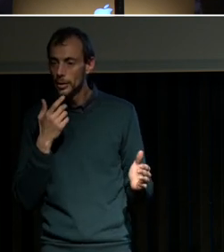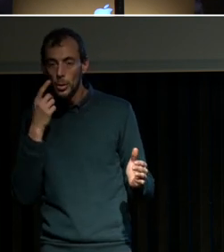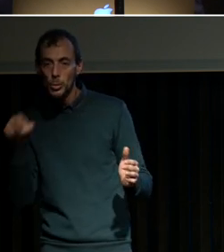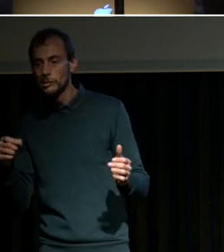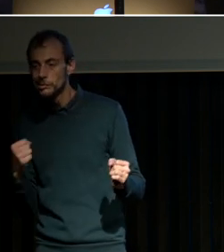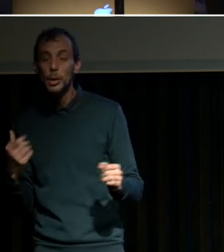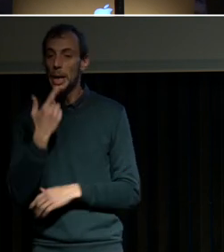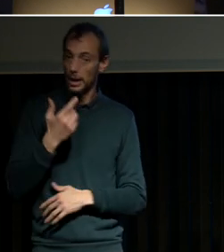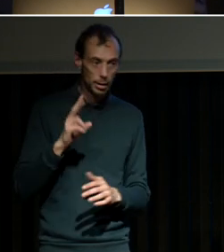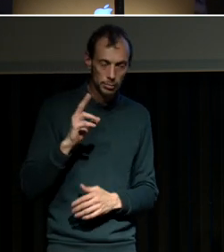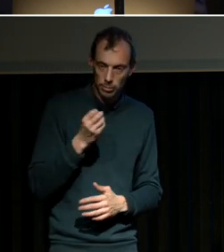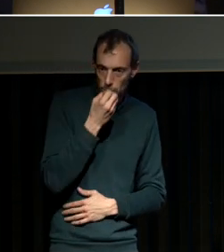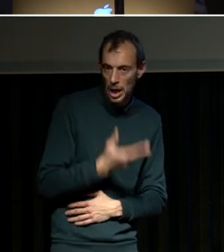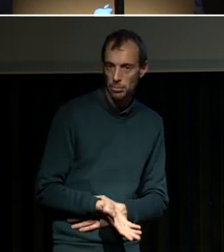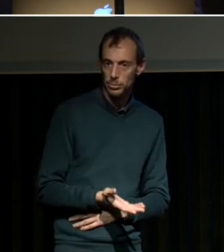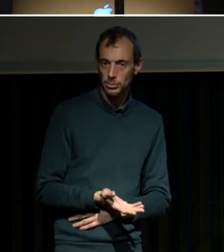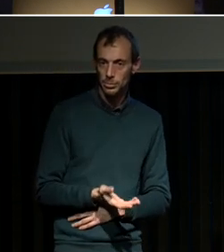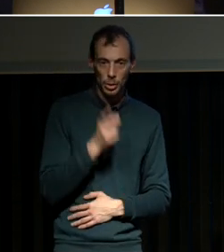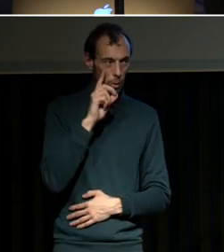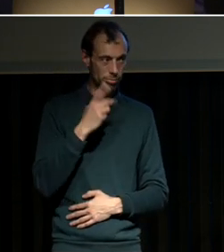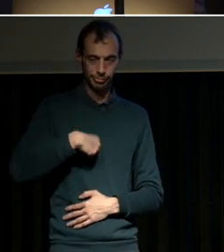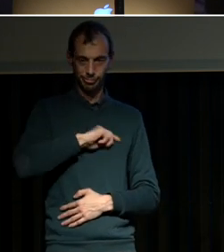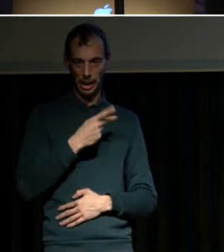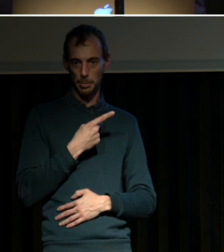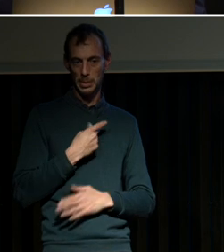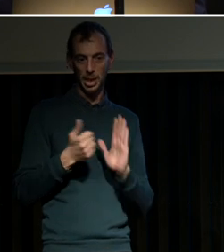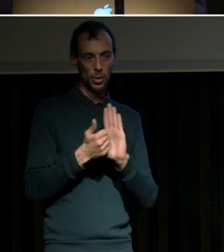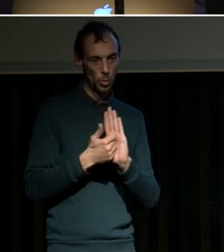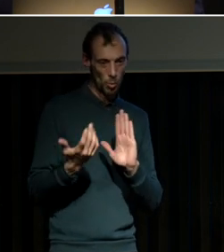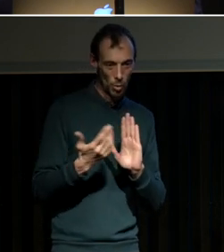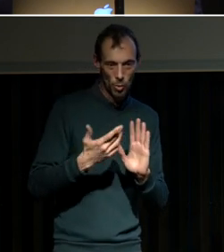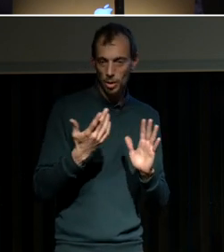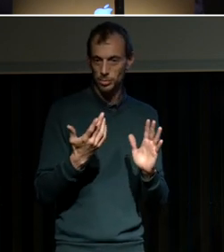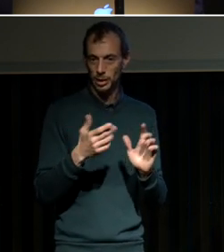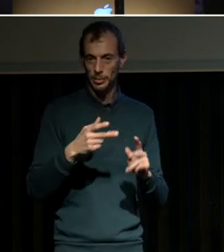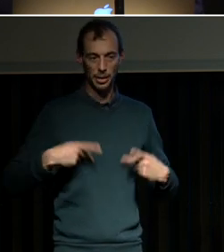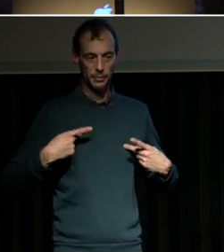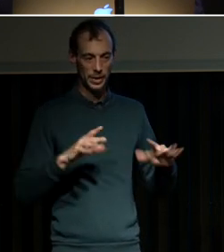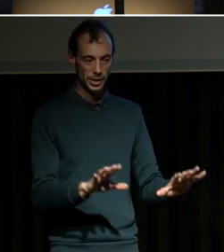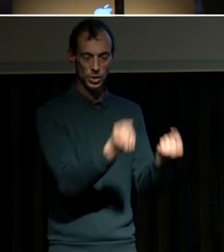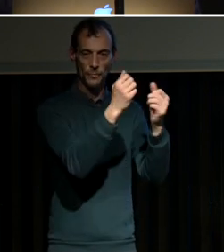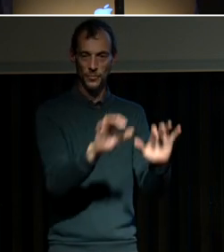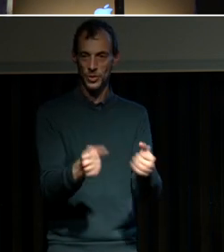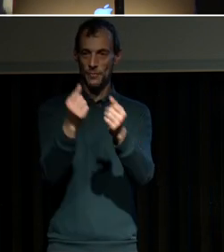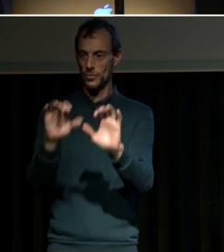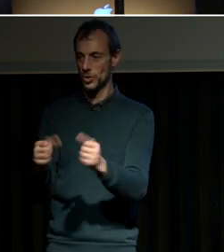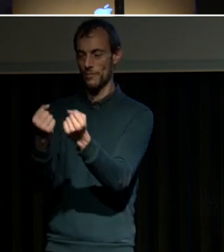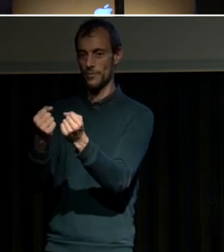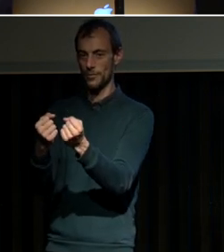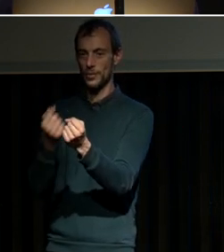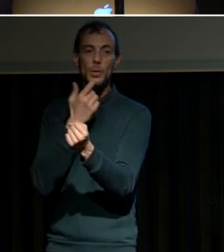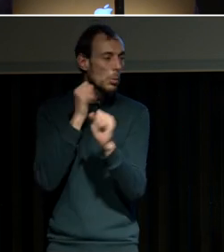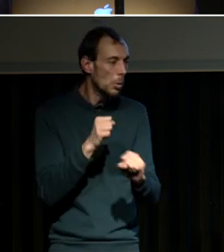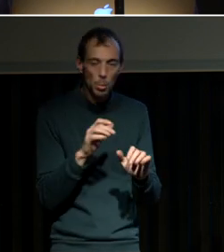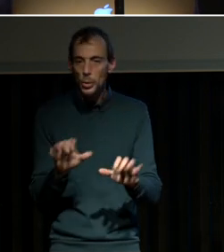rôle principal de médecin, c'est aussi de sauver des vies. Sauver des vies, on peut le faire en prélevant des gens qui vont décéder, mais à la base, on doit tout faire en